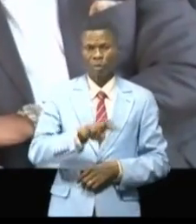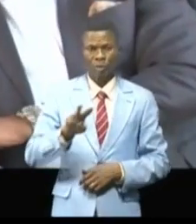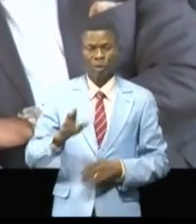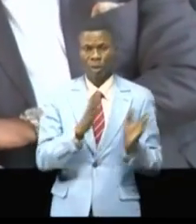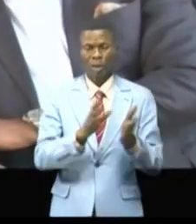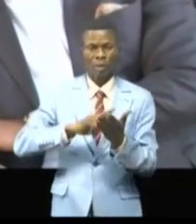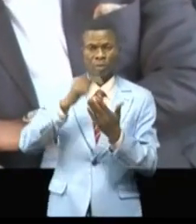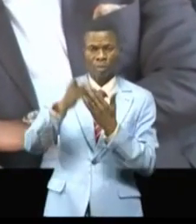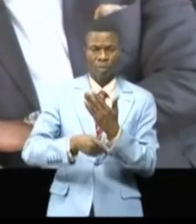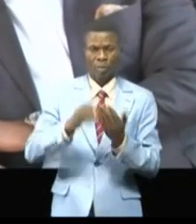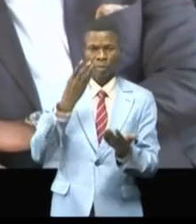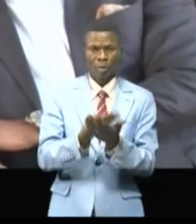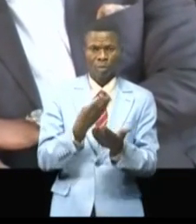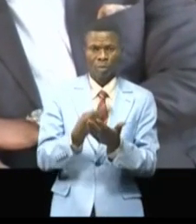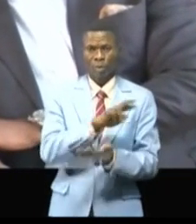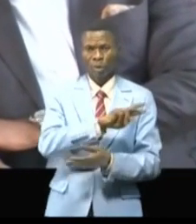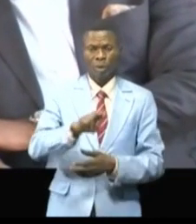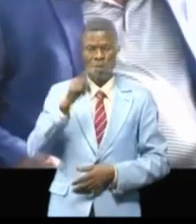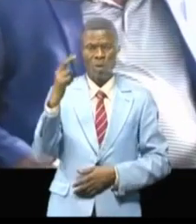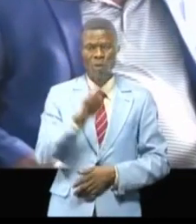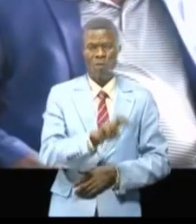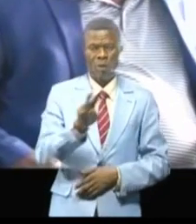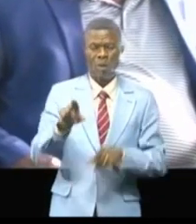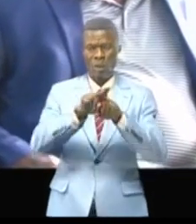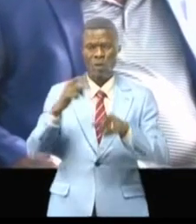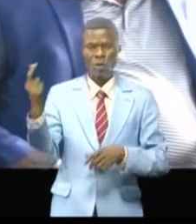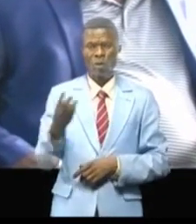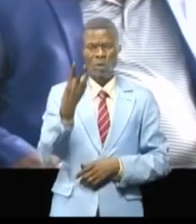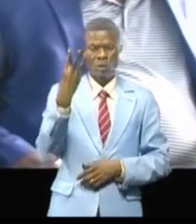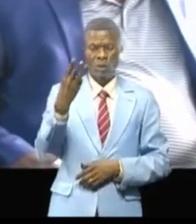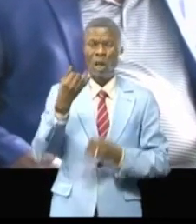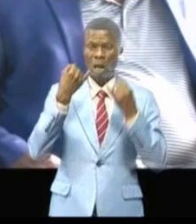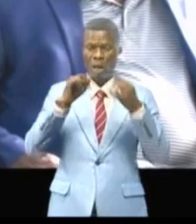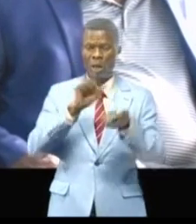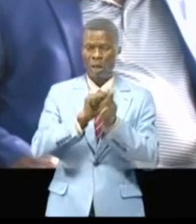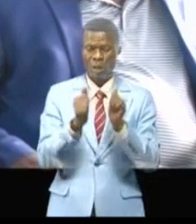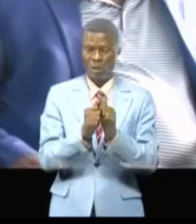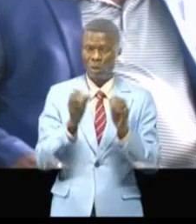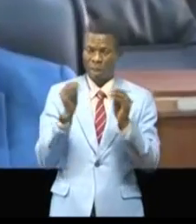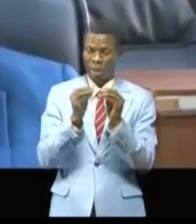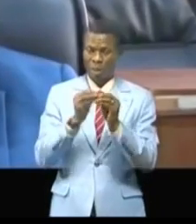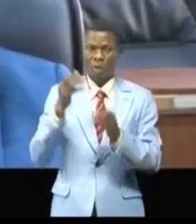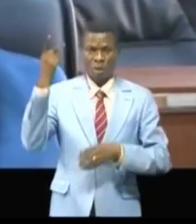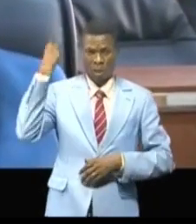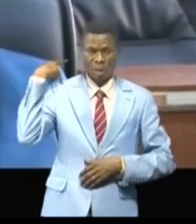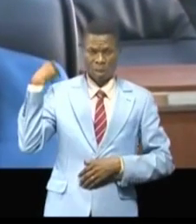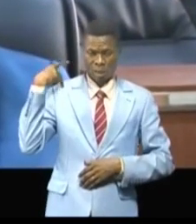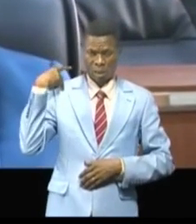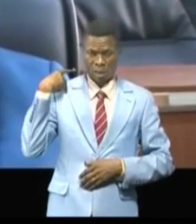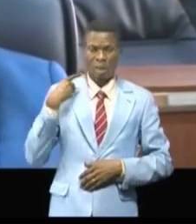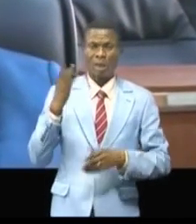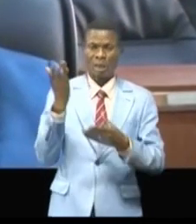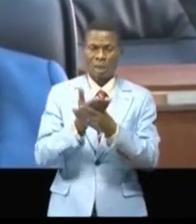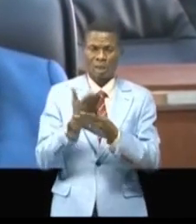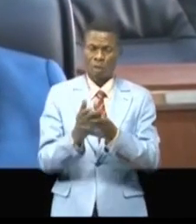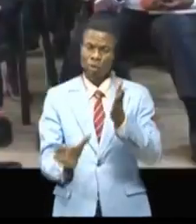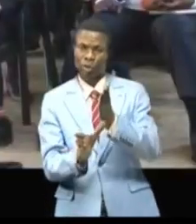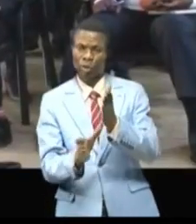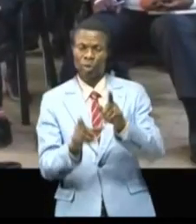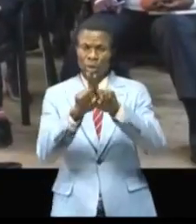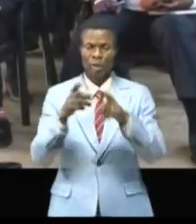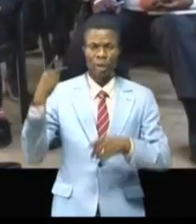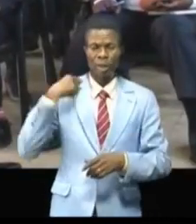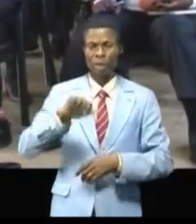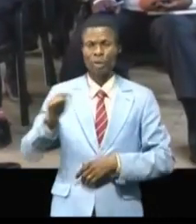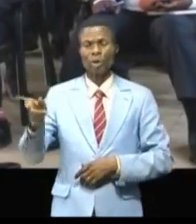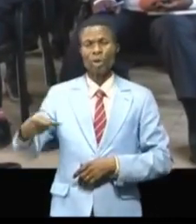l'élaboration du budget 2022-2023. Il faut signaler que cette session va examiner les dossiers des suppléants et d'autres députés